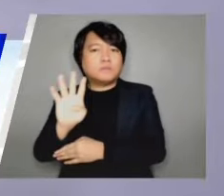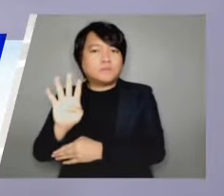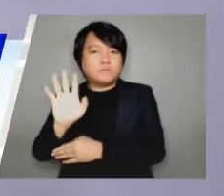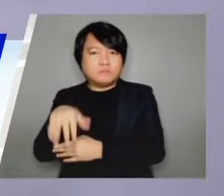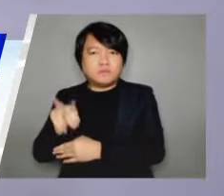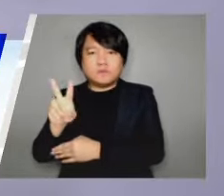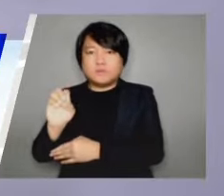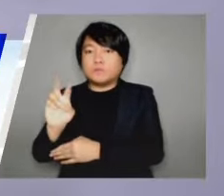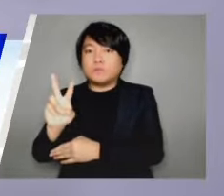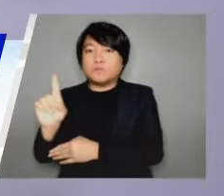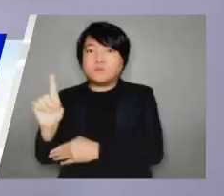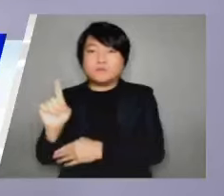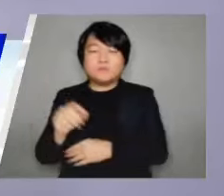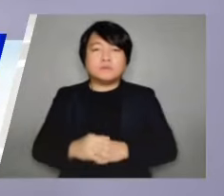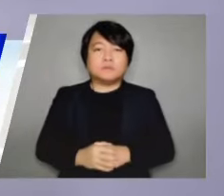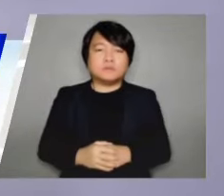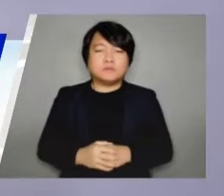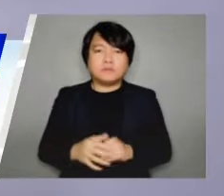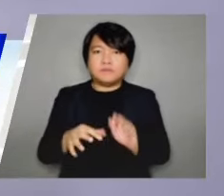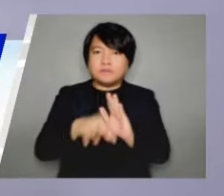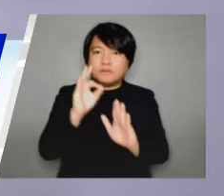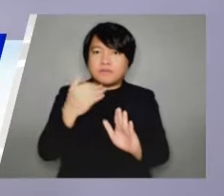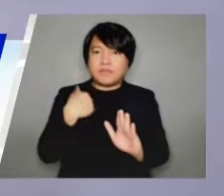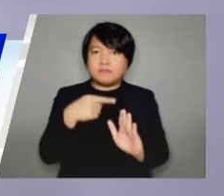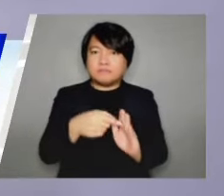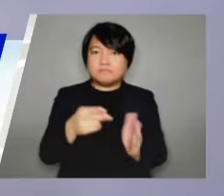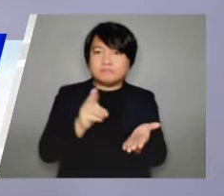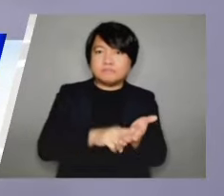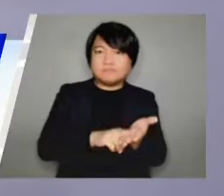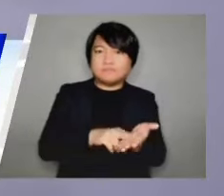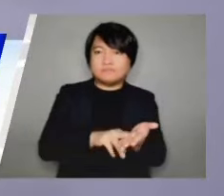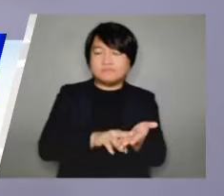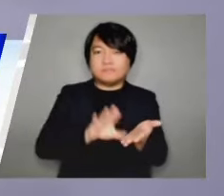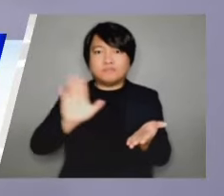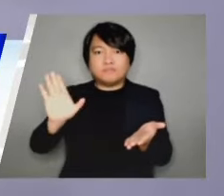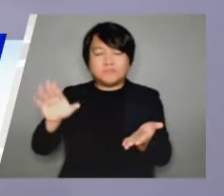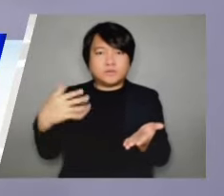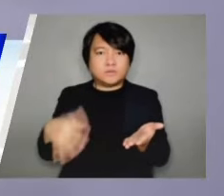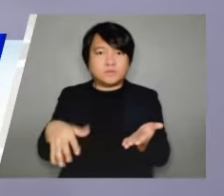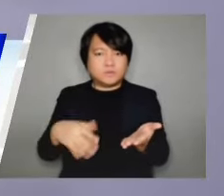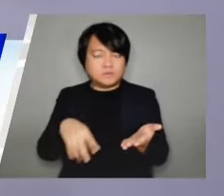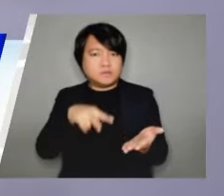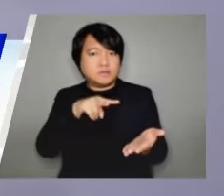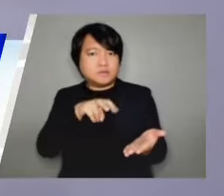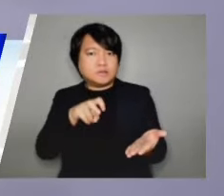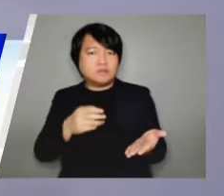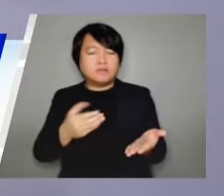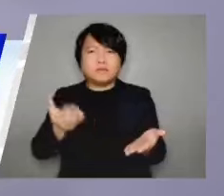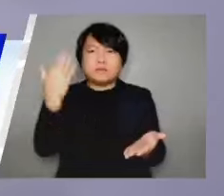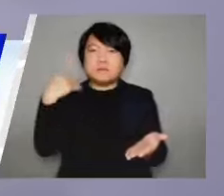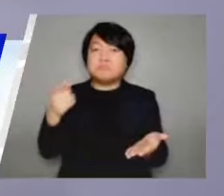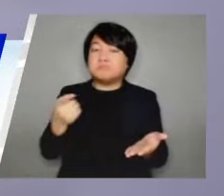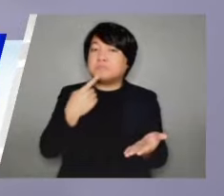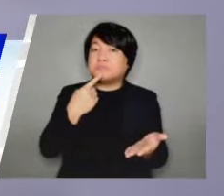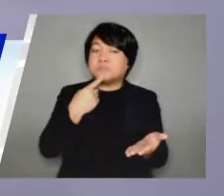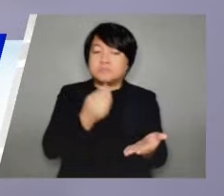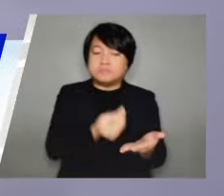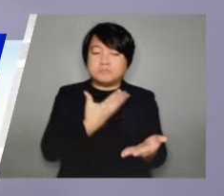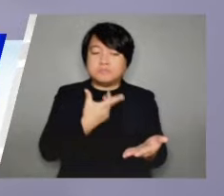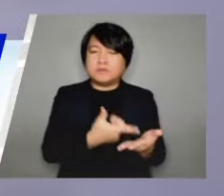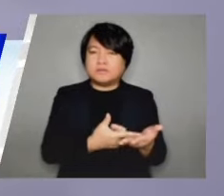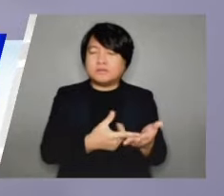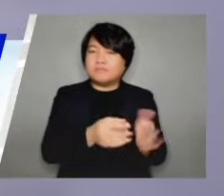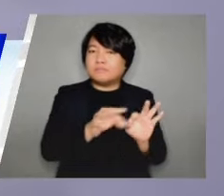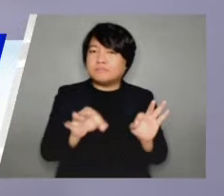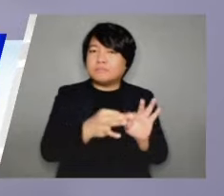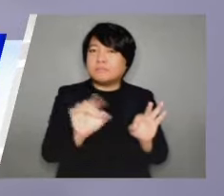na pirmado umano ni Roque nung wala na siya sa gobyerno. Nakasaad dito, nasasagutin niya ang gastos ng dati niyang executive assistant sa biyahe